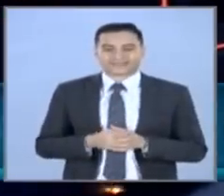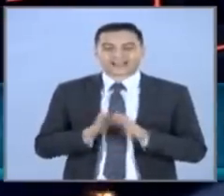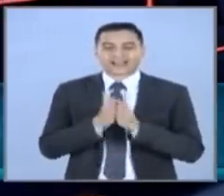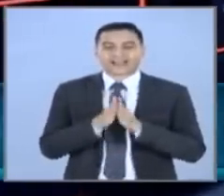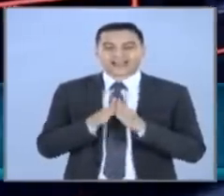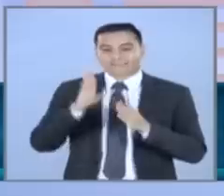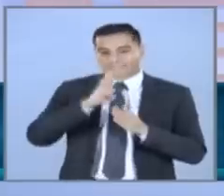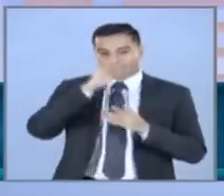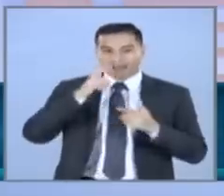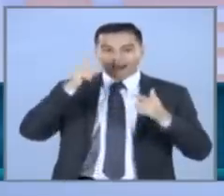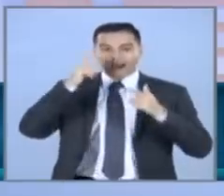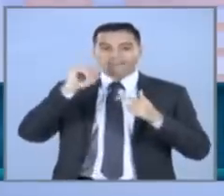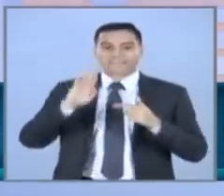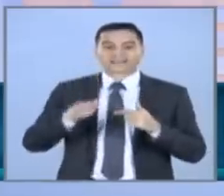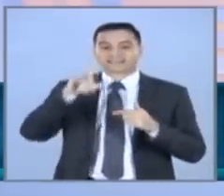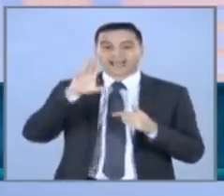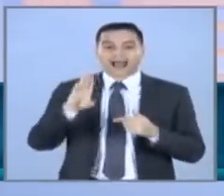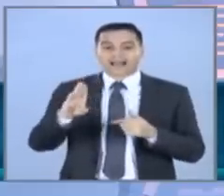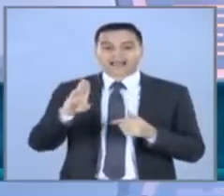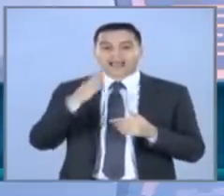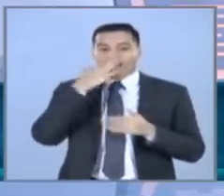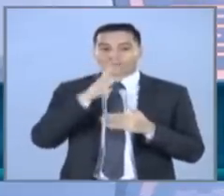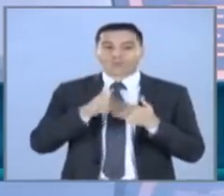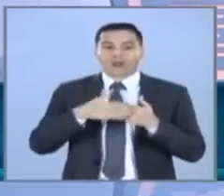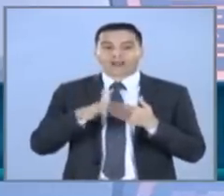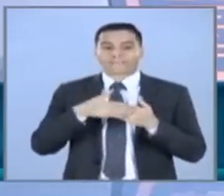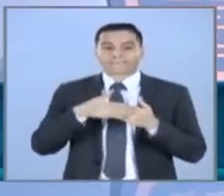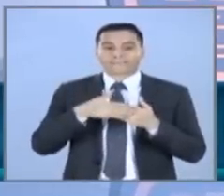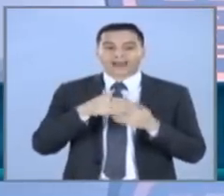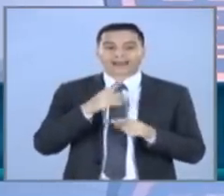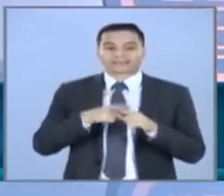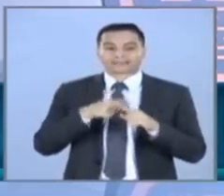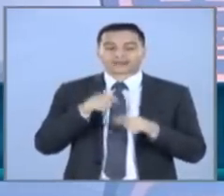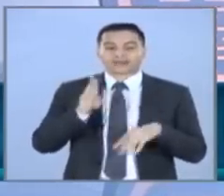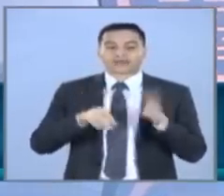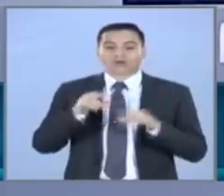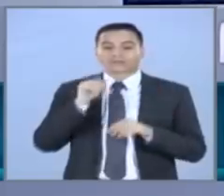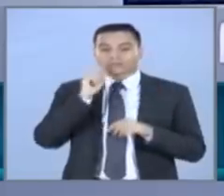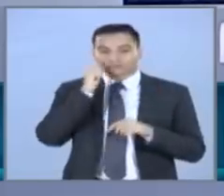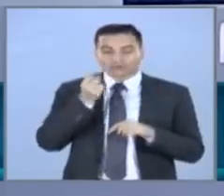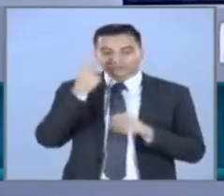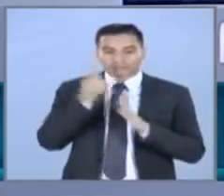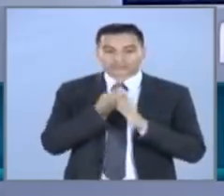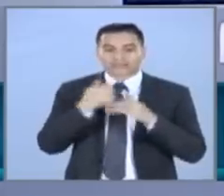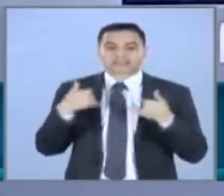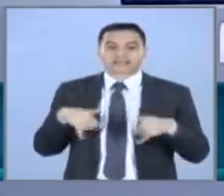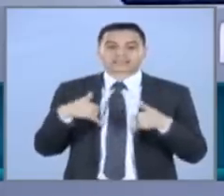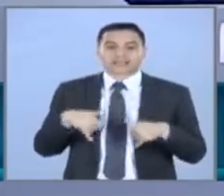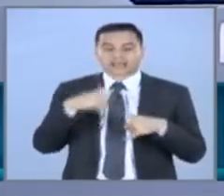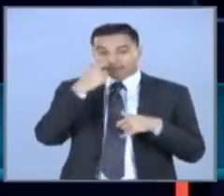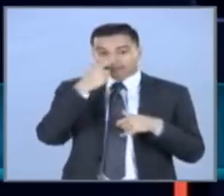كتاب الأمير مسالك أبواب الحديد هي رواية الأديب جزائري، فمن هو؟